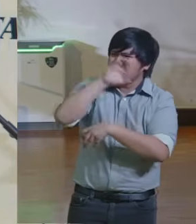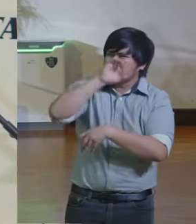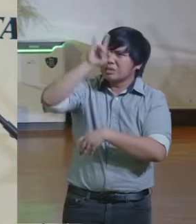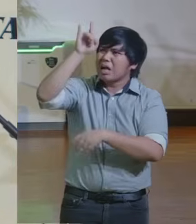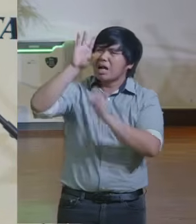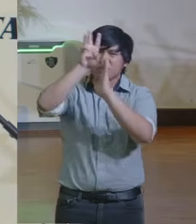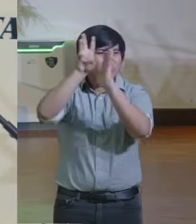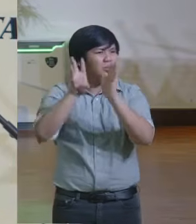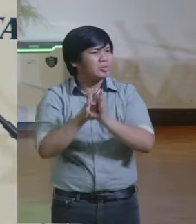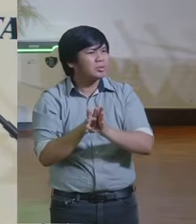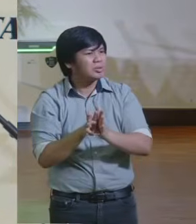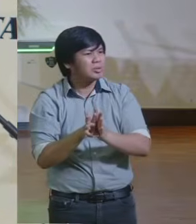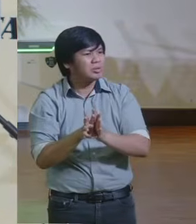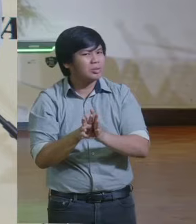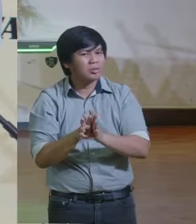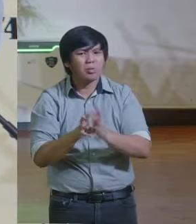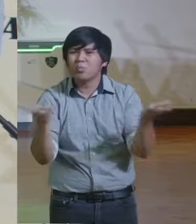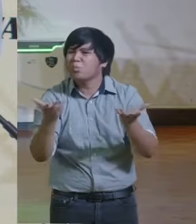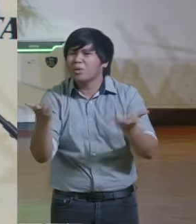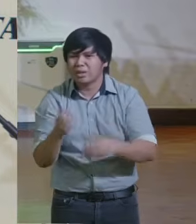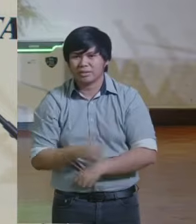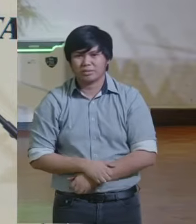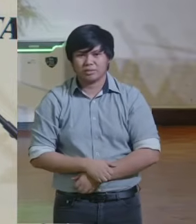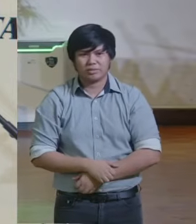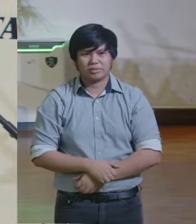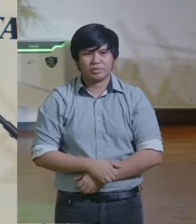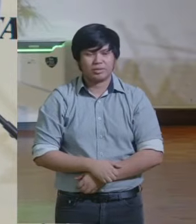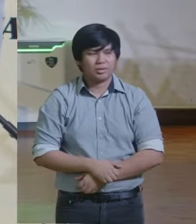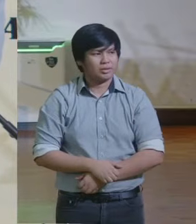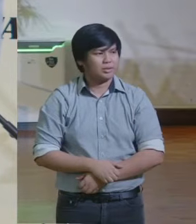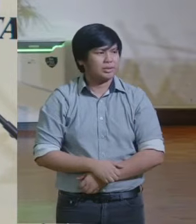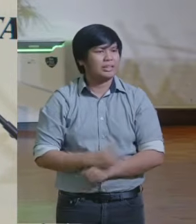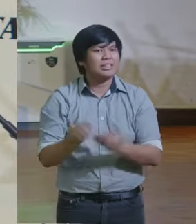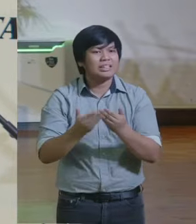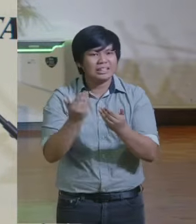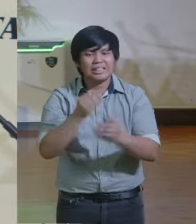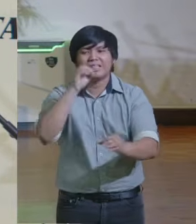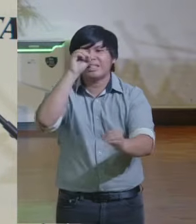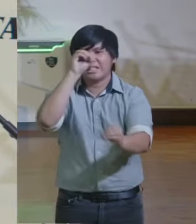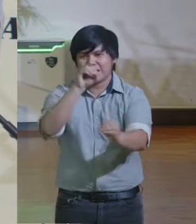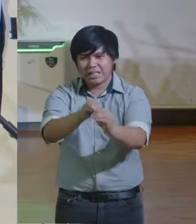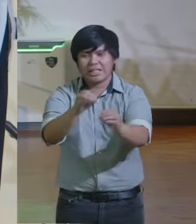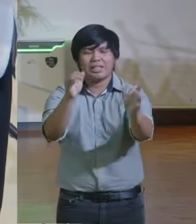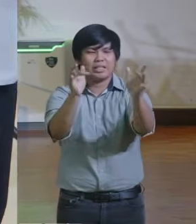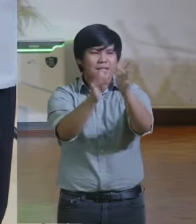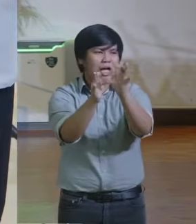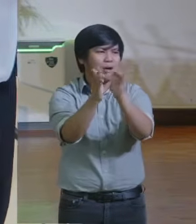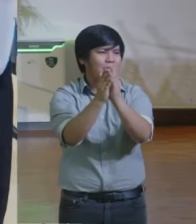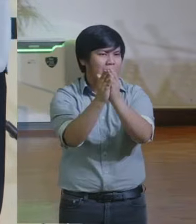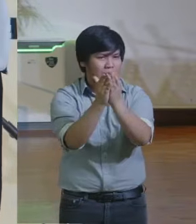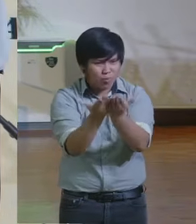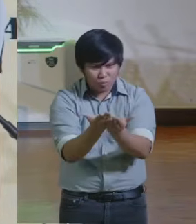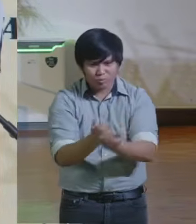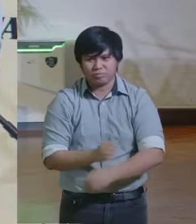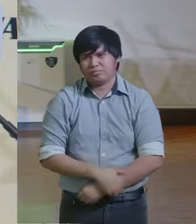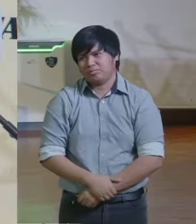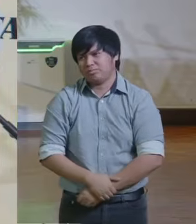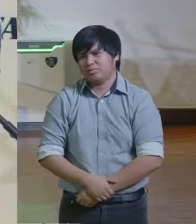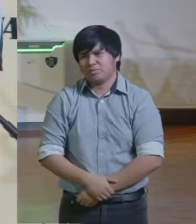sa akin. Hello, nasa Biblia po. No? And this is the will of God.